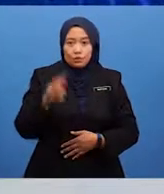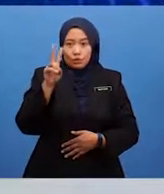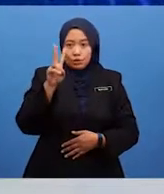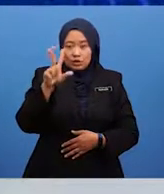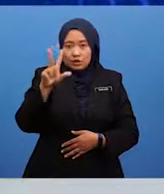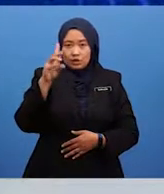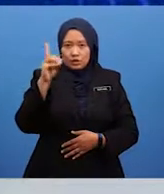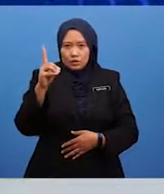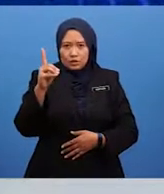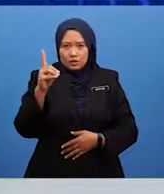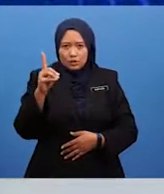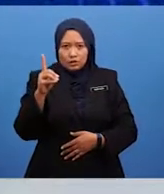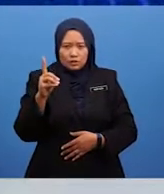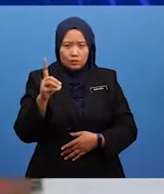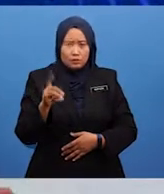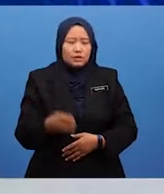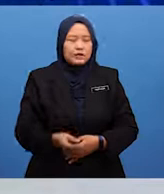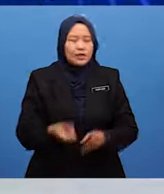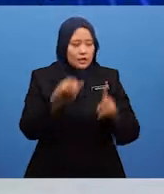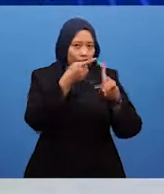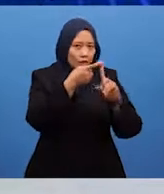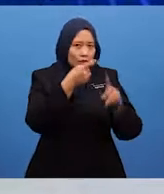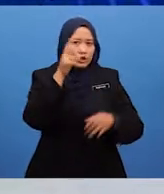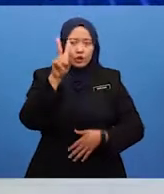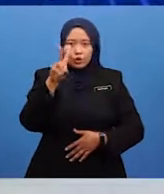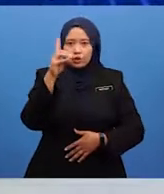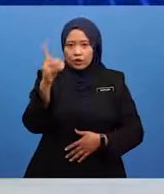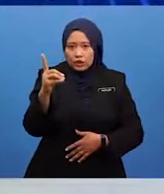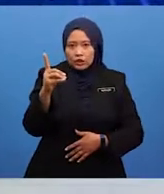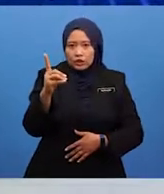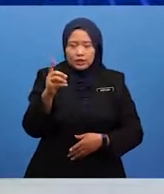dialihkan kepada dari bentuk dua dimensi dalam